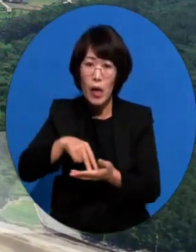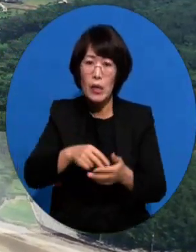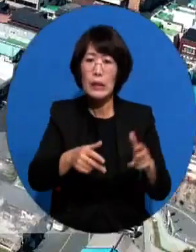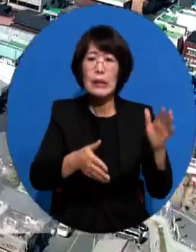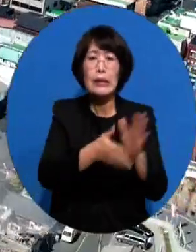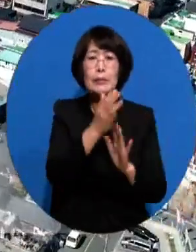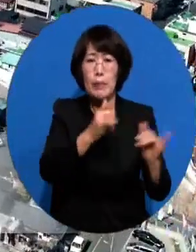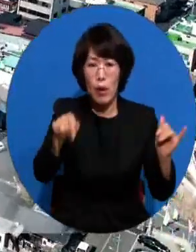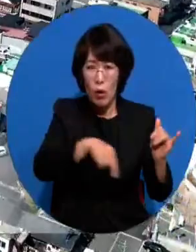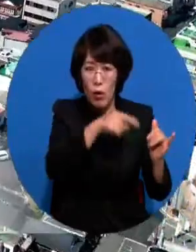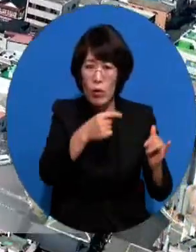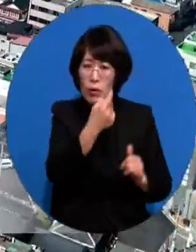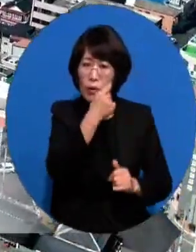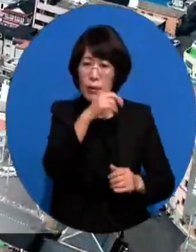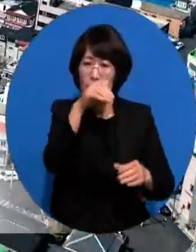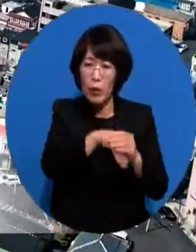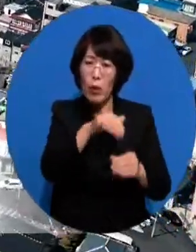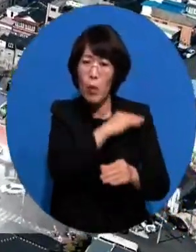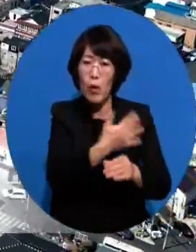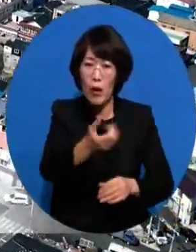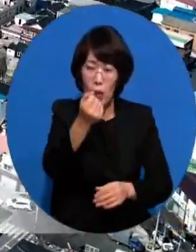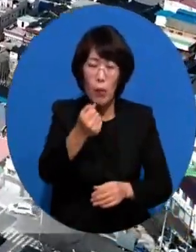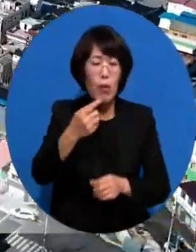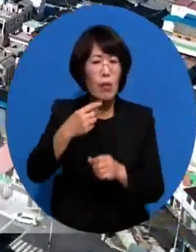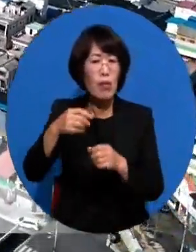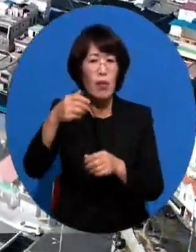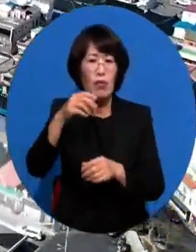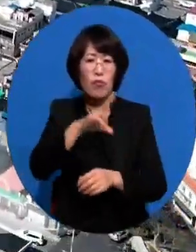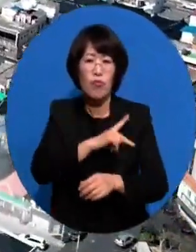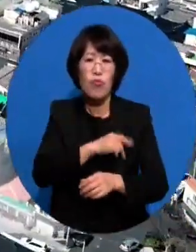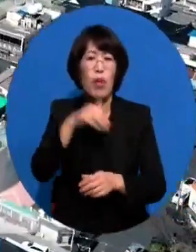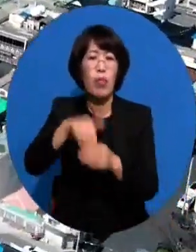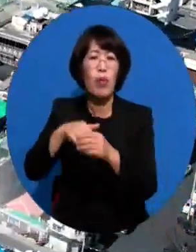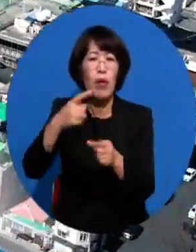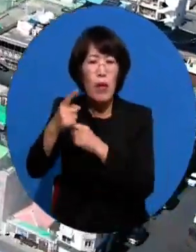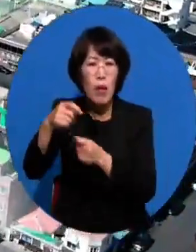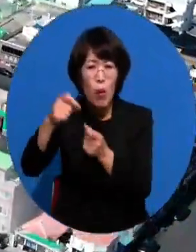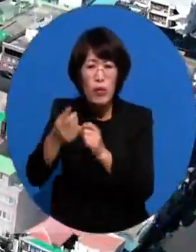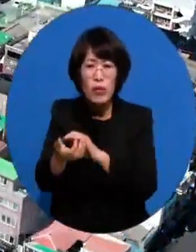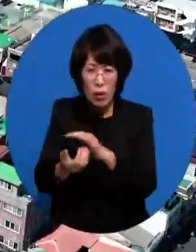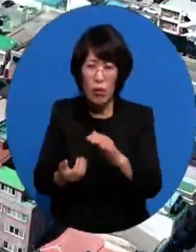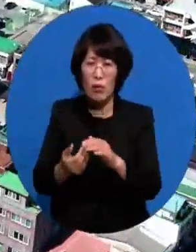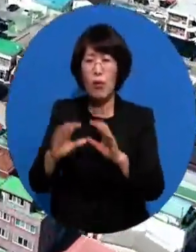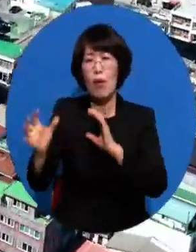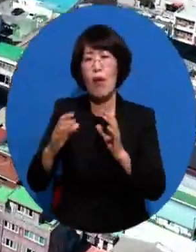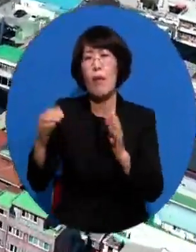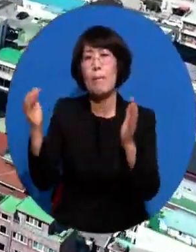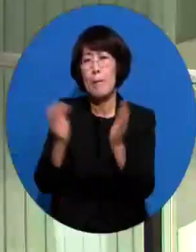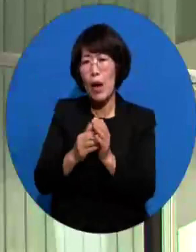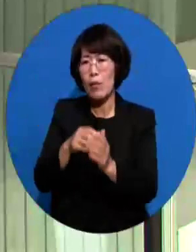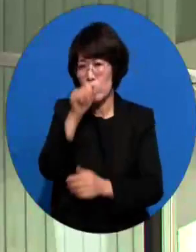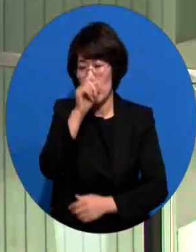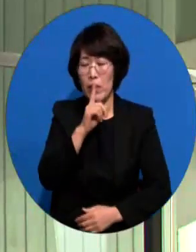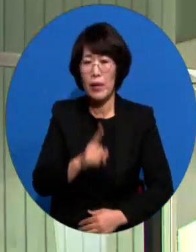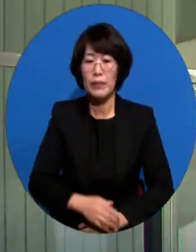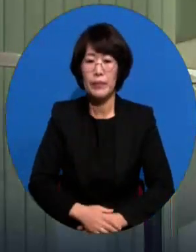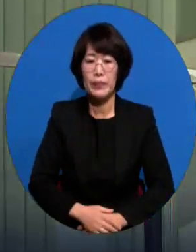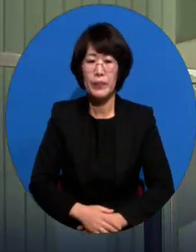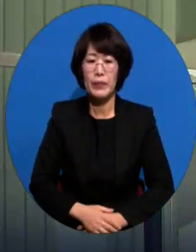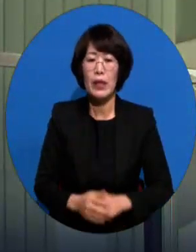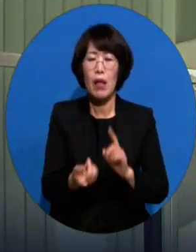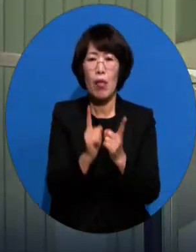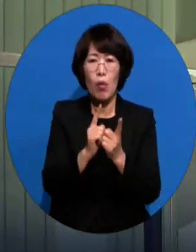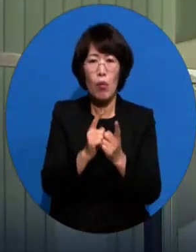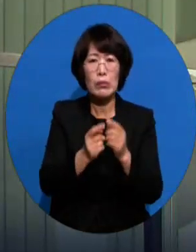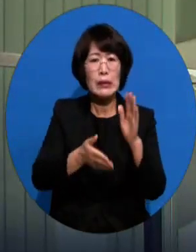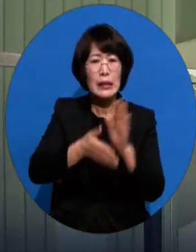보장하고 국회의원 선거가 있는 내년이 오기 전에 논의를 끝내는 게 수월하다는 판단입니다. 서로